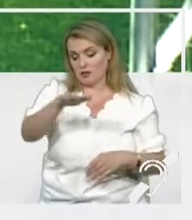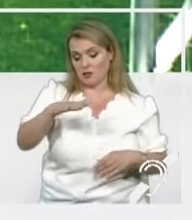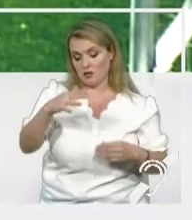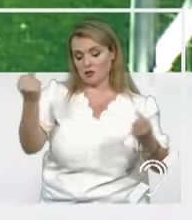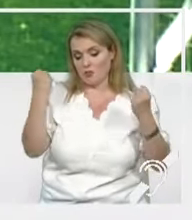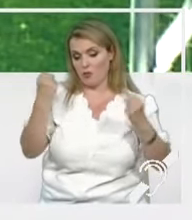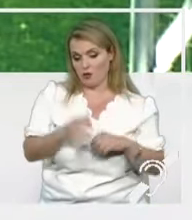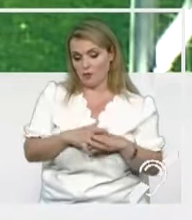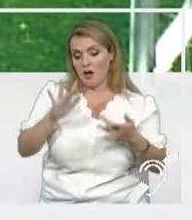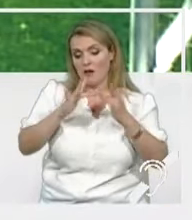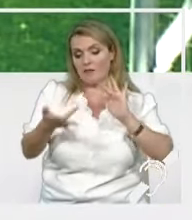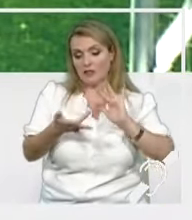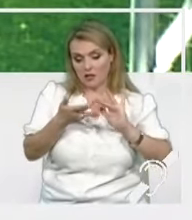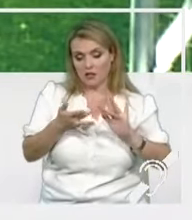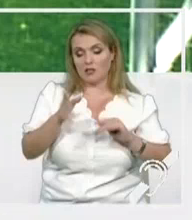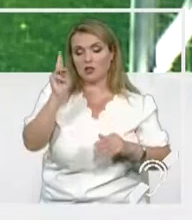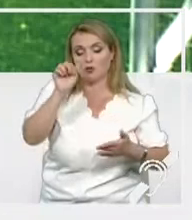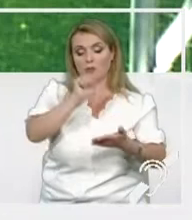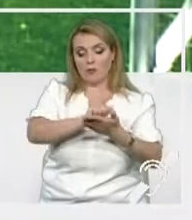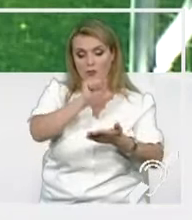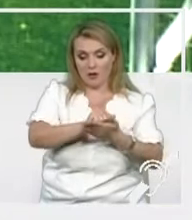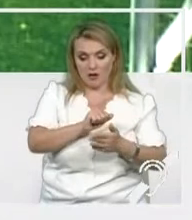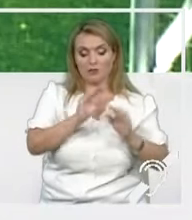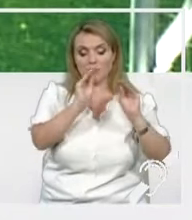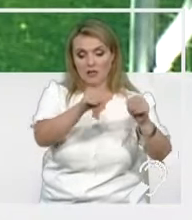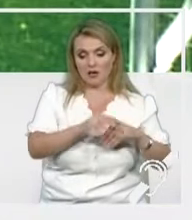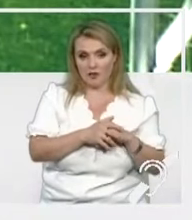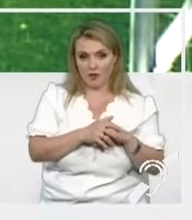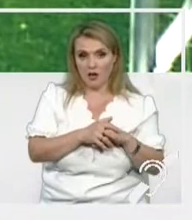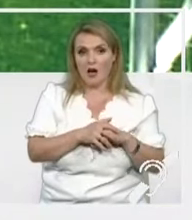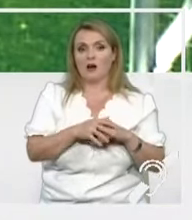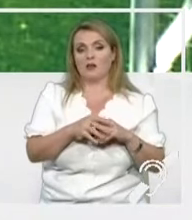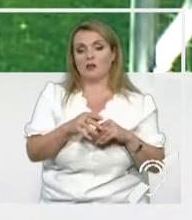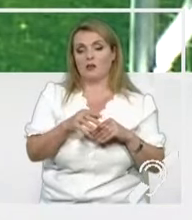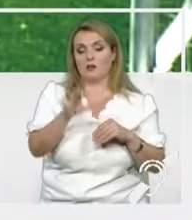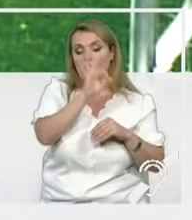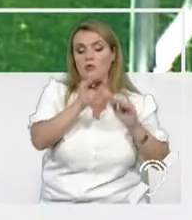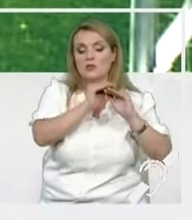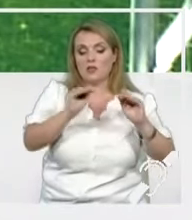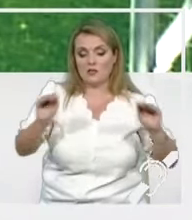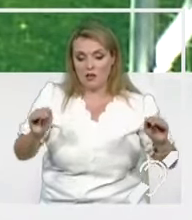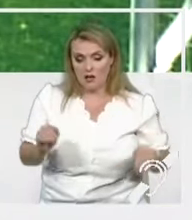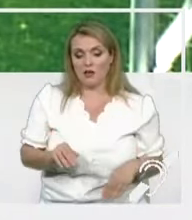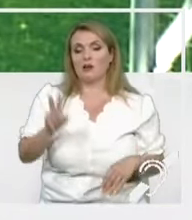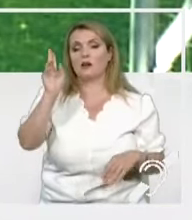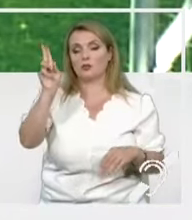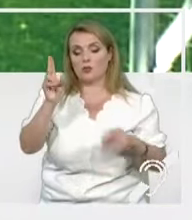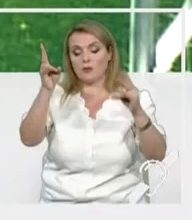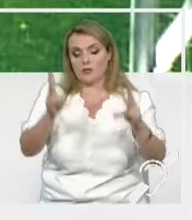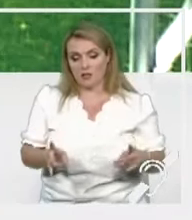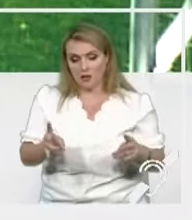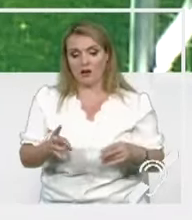autoritățile. Pe rețelele de socializare au fost publicate imagini cu rănile unor copii care s-ar fi accidentat după ce un gard a căzut peste